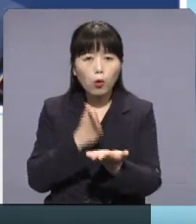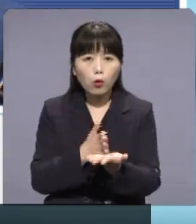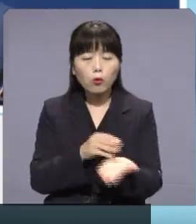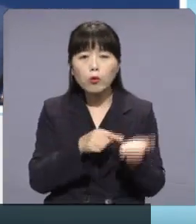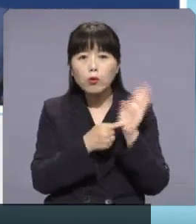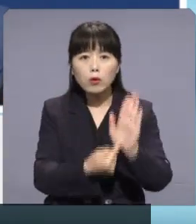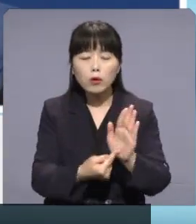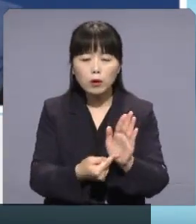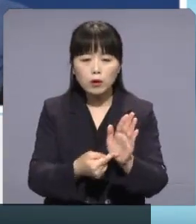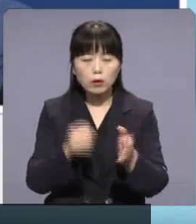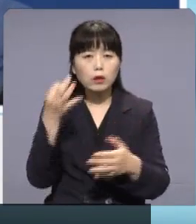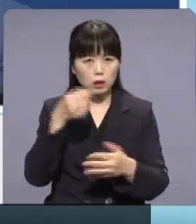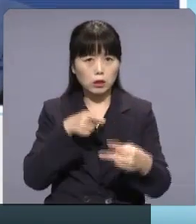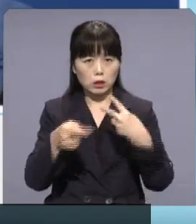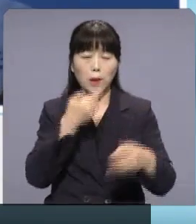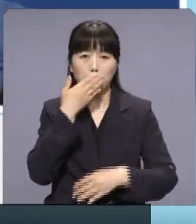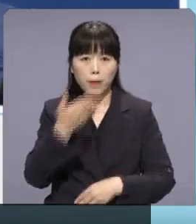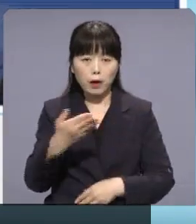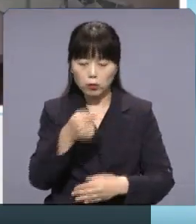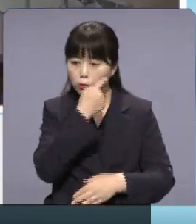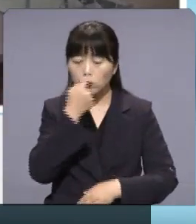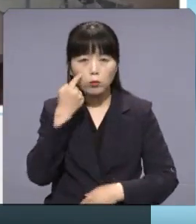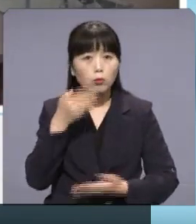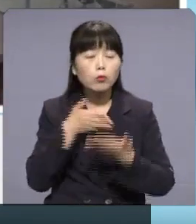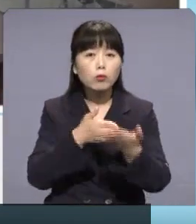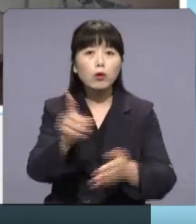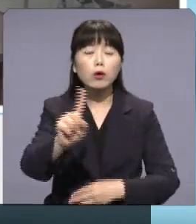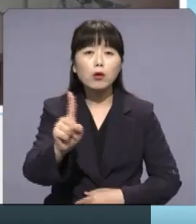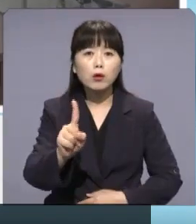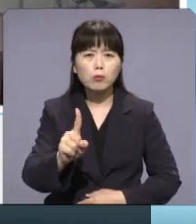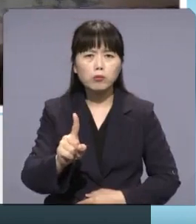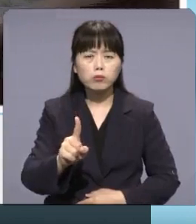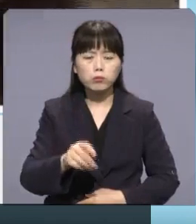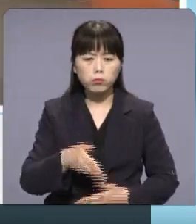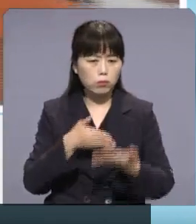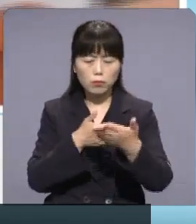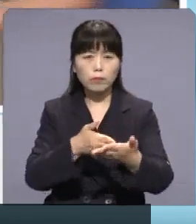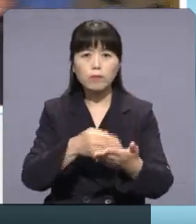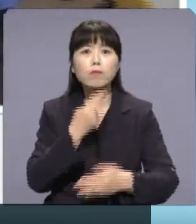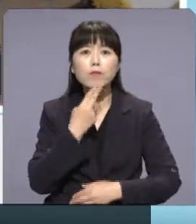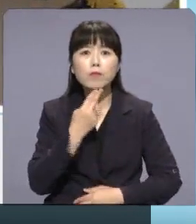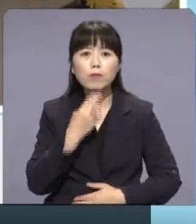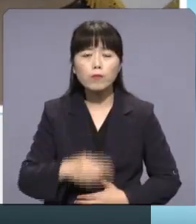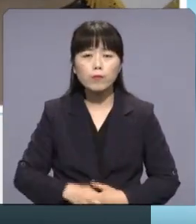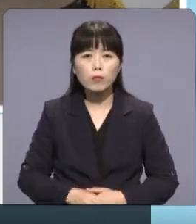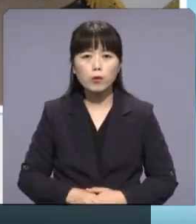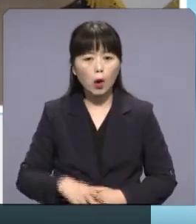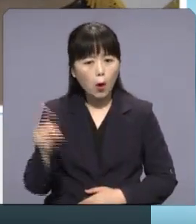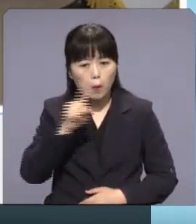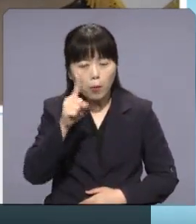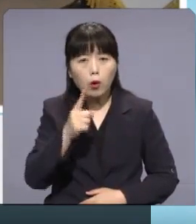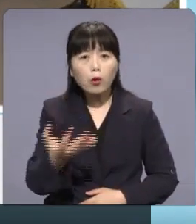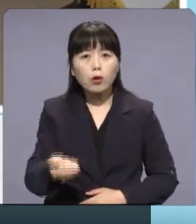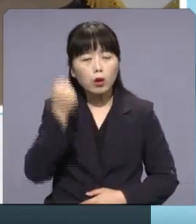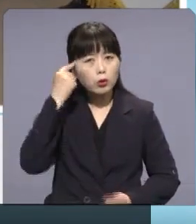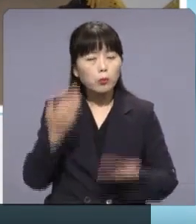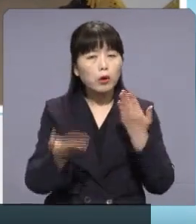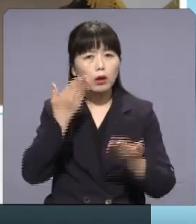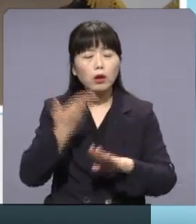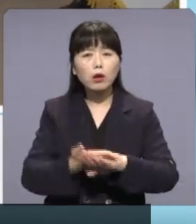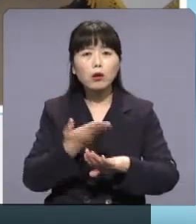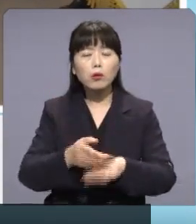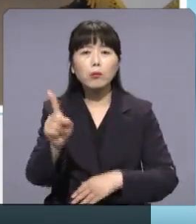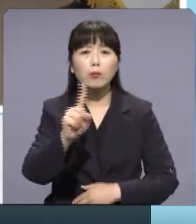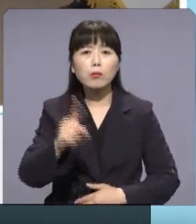납득할 수 있잖아요. 증거 제시한 게 뭐가 있습니까? 아무것도 제시하지 않았어요. 그럼 뭘 가지고 판단이 달라졌다는 거예요,